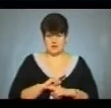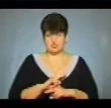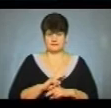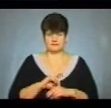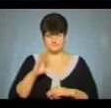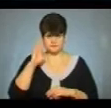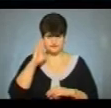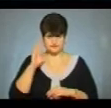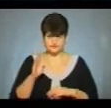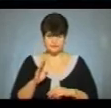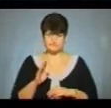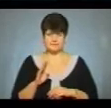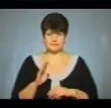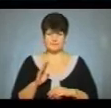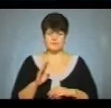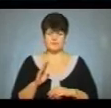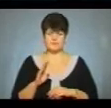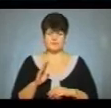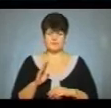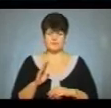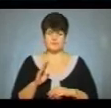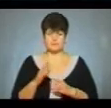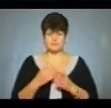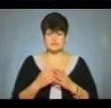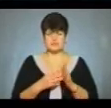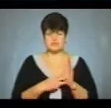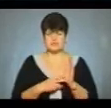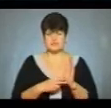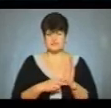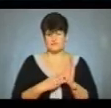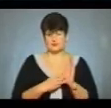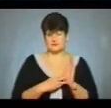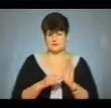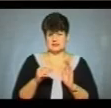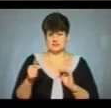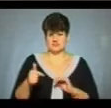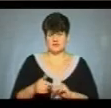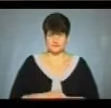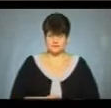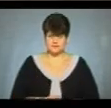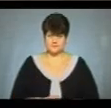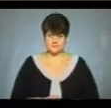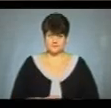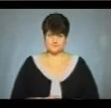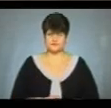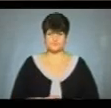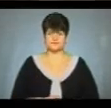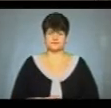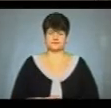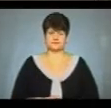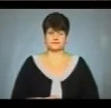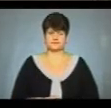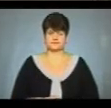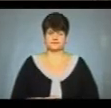верніше, загиблих порядку 70-80 тисяч гривень. Богдан Буденчук, Марта Журавель. Новини